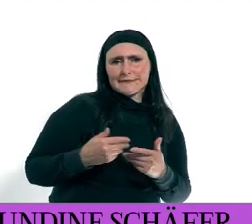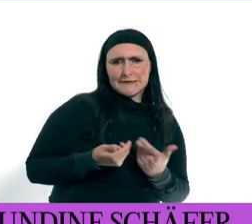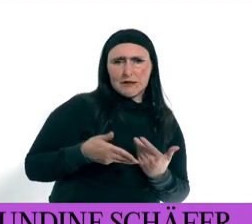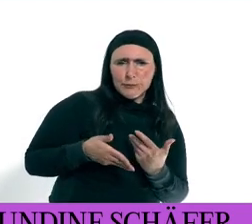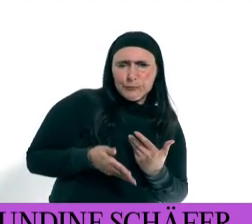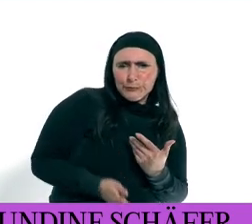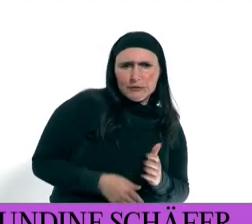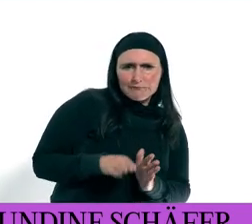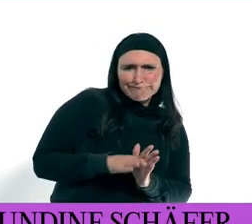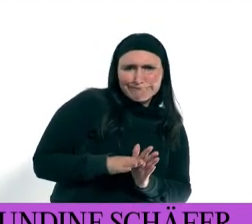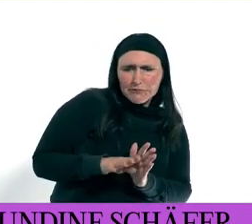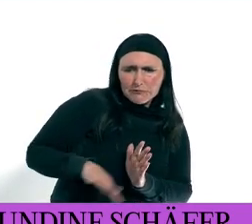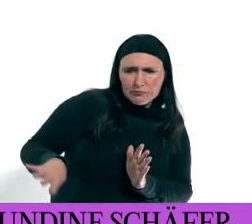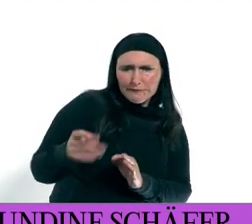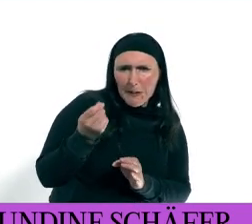gebacken.